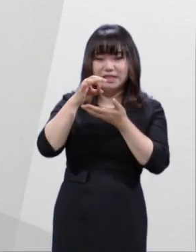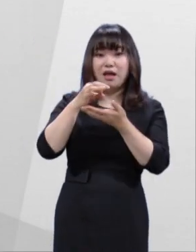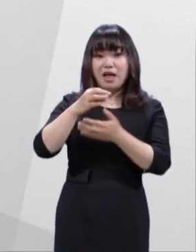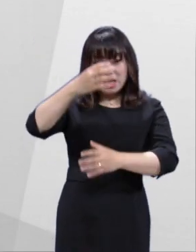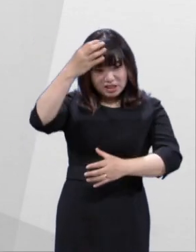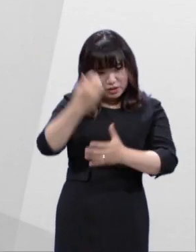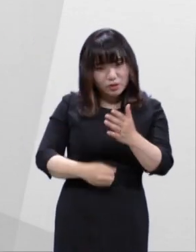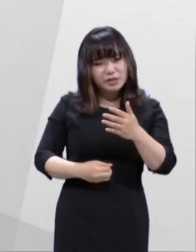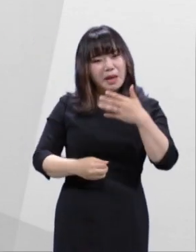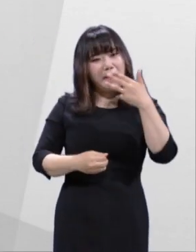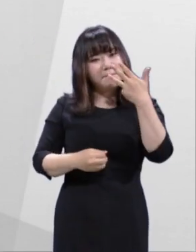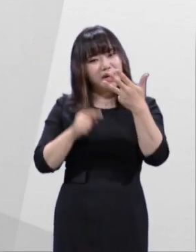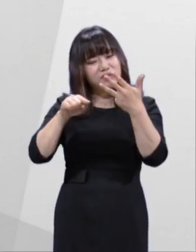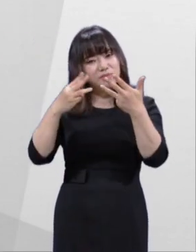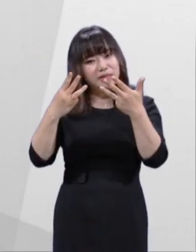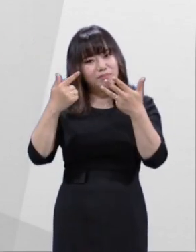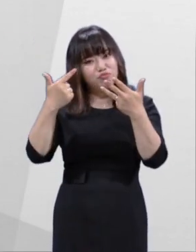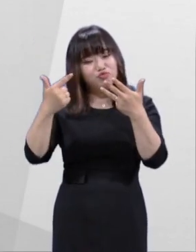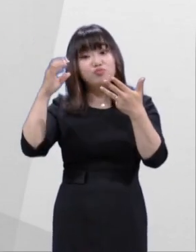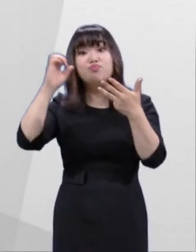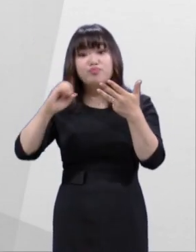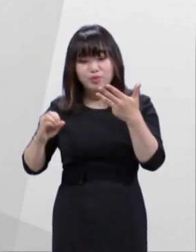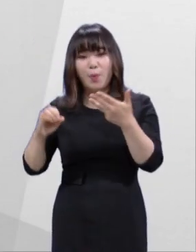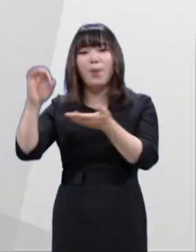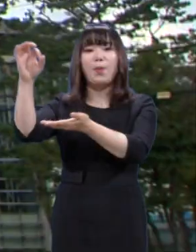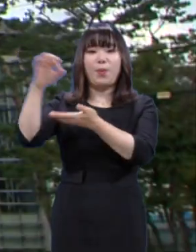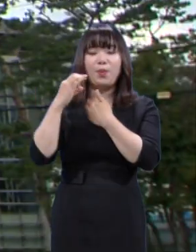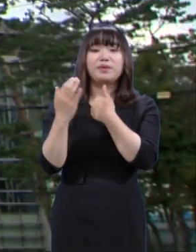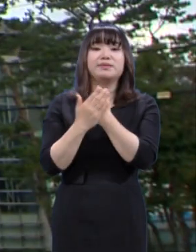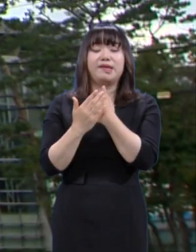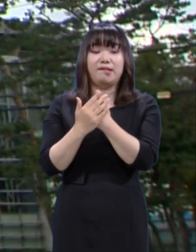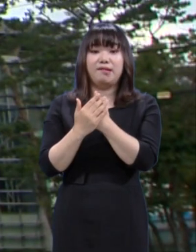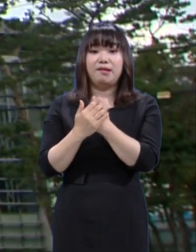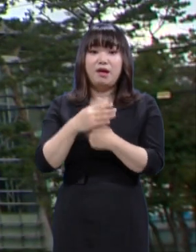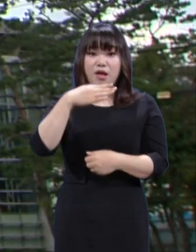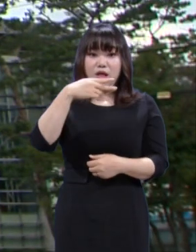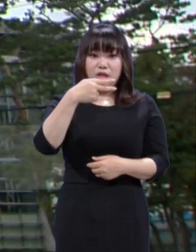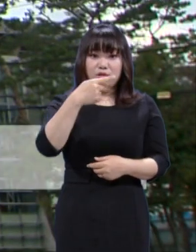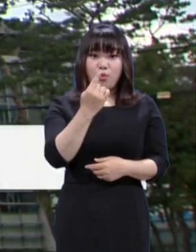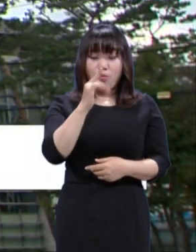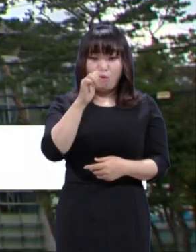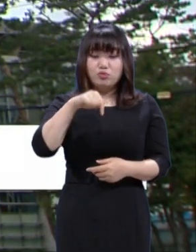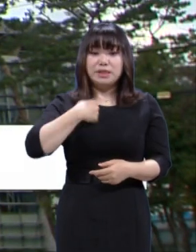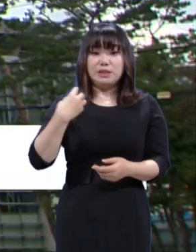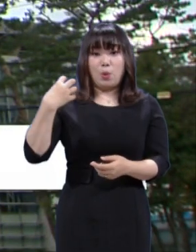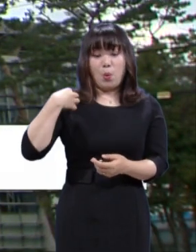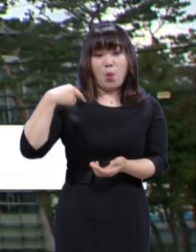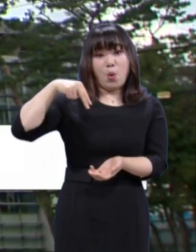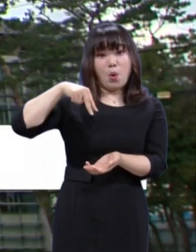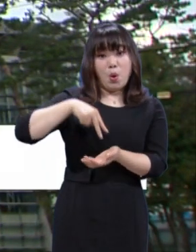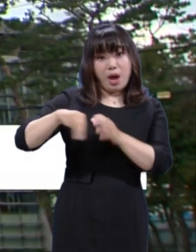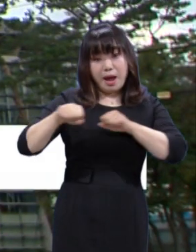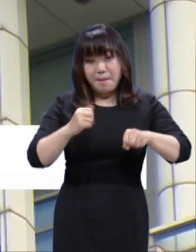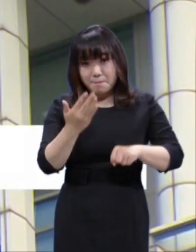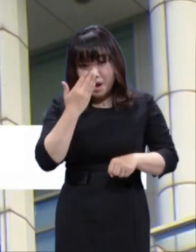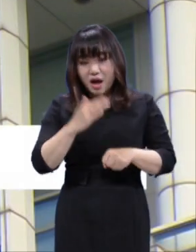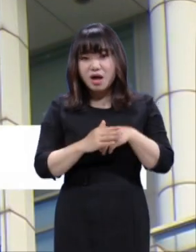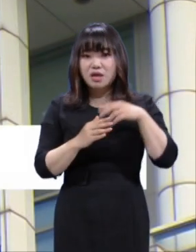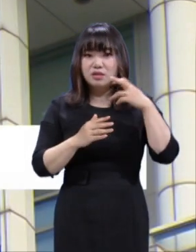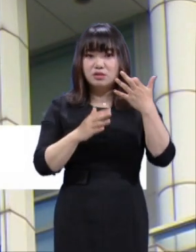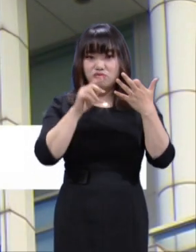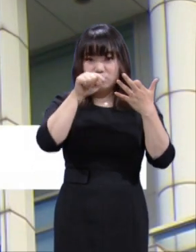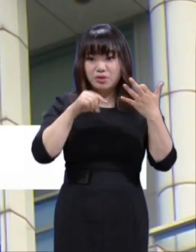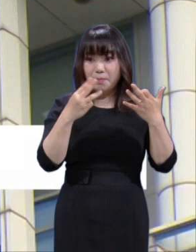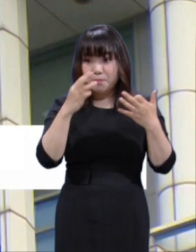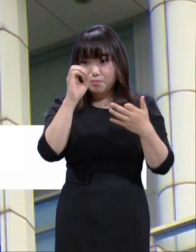전체 예산의 8.36% 수준입니다. 도봉구의 재정자립도는 19.4%, 서울시